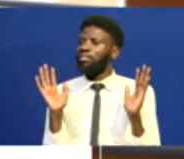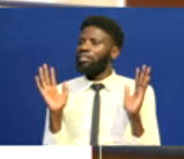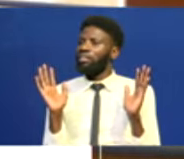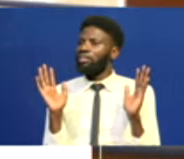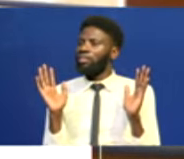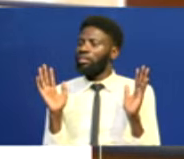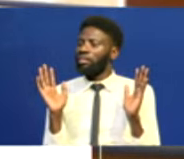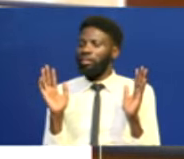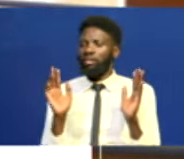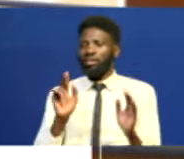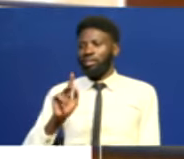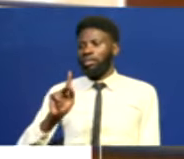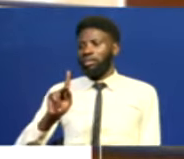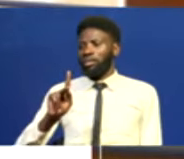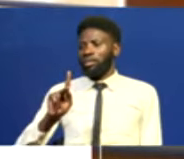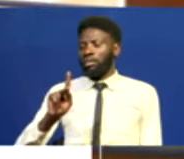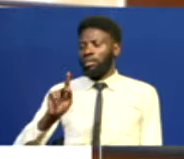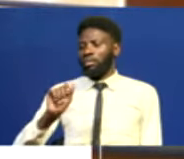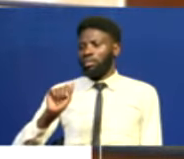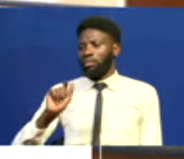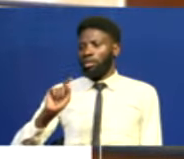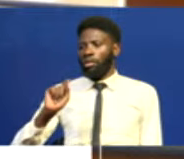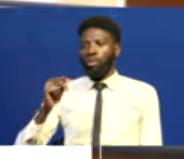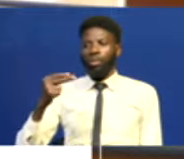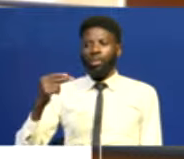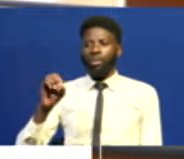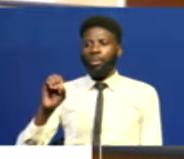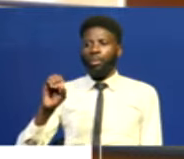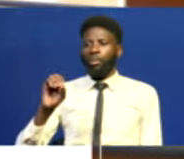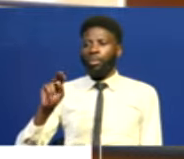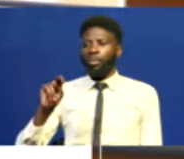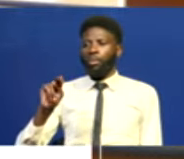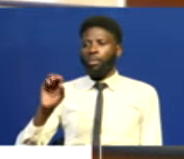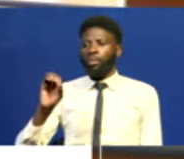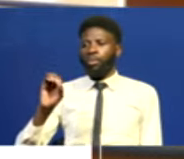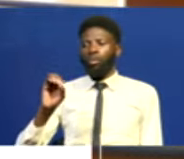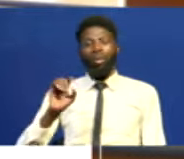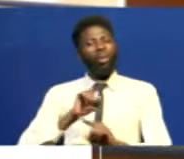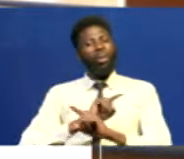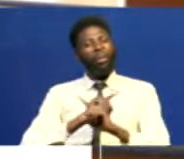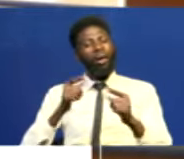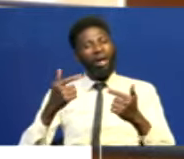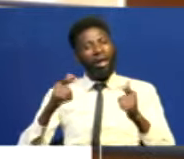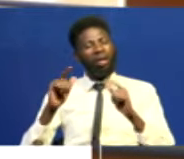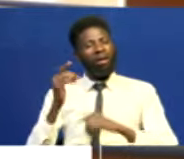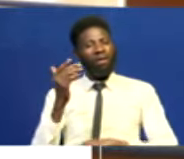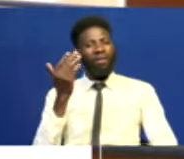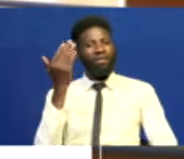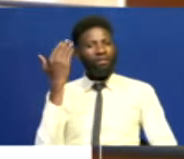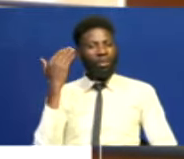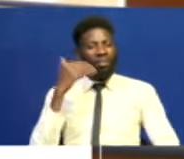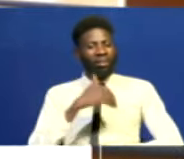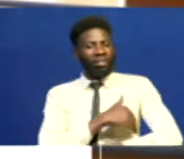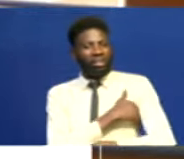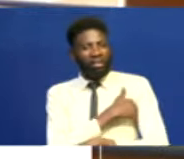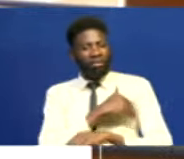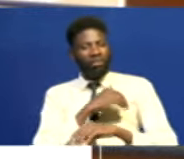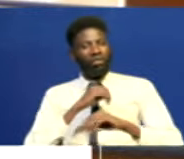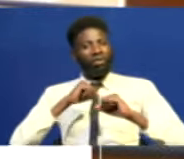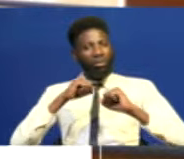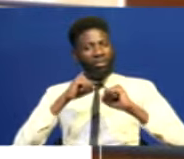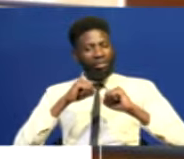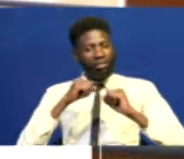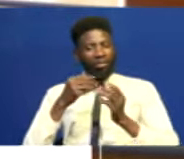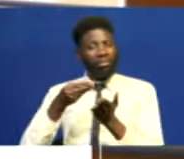Madam Kadhono not to allow the former Chief of Finance, Mr. Mwenda,